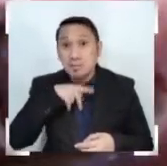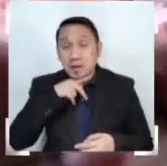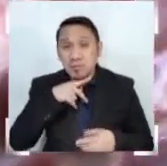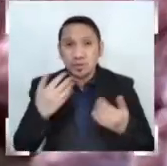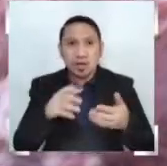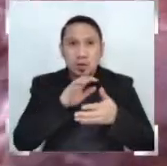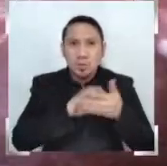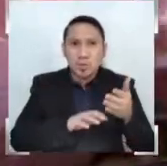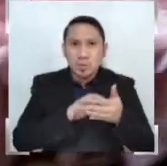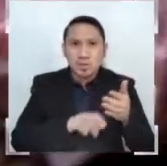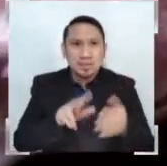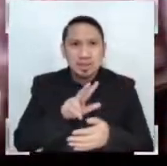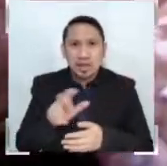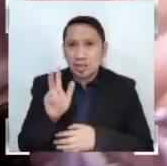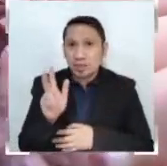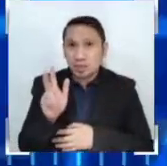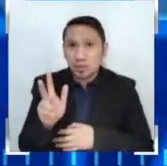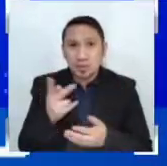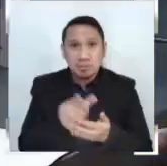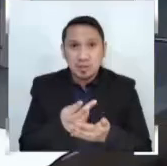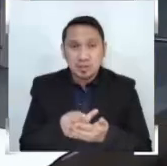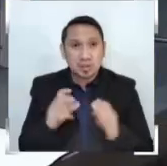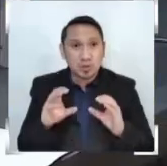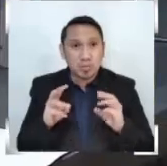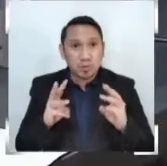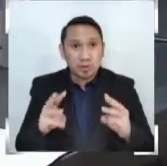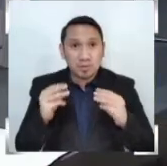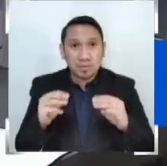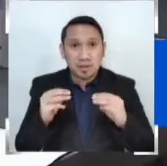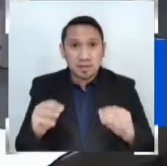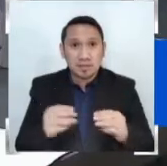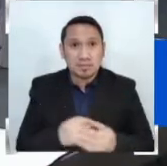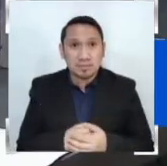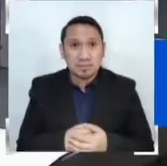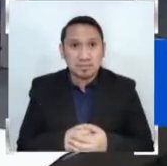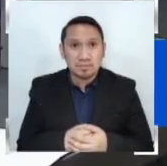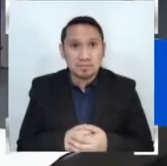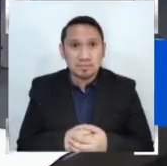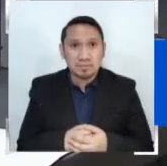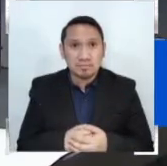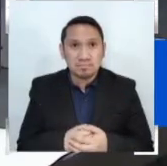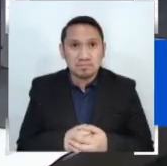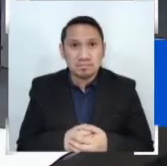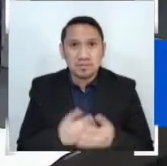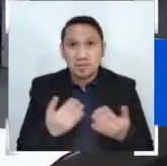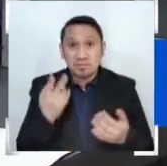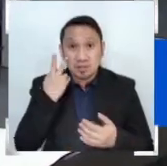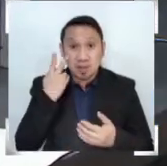nito sa 330 pesos sa Commonwealth Market. Sa retail namin, 330 yung retail namin yan sa